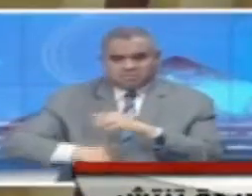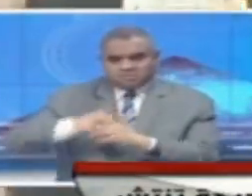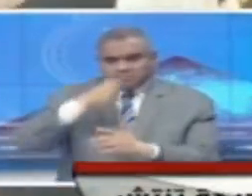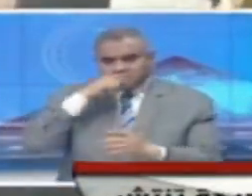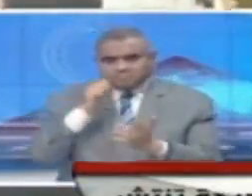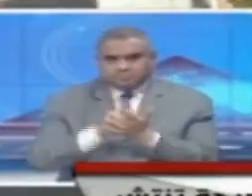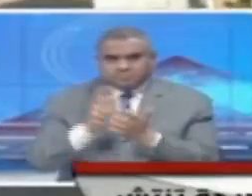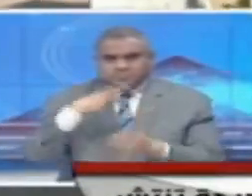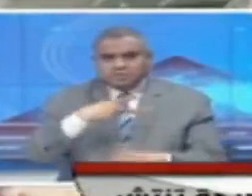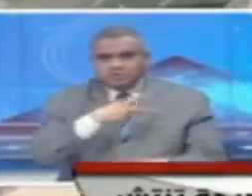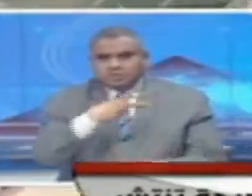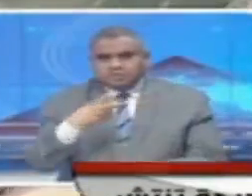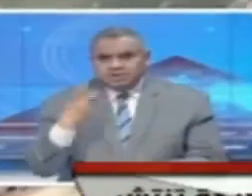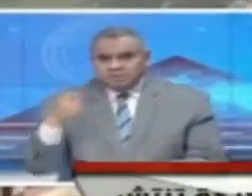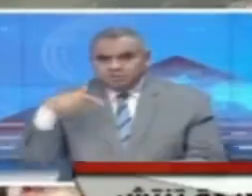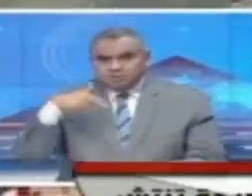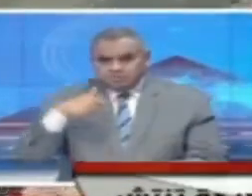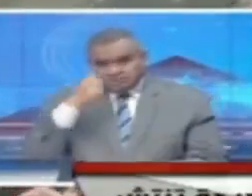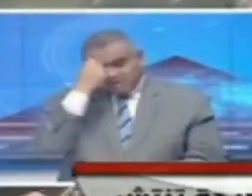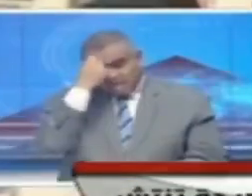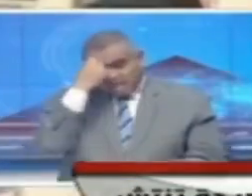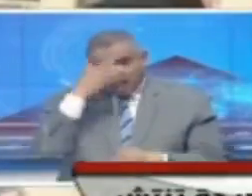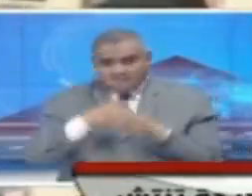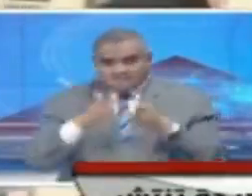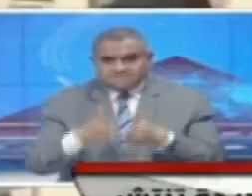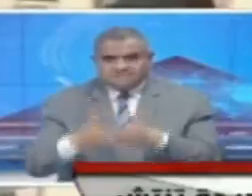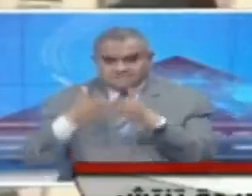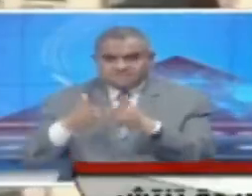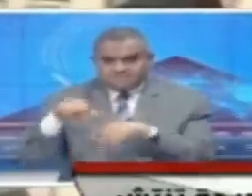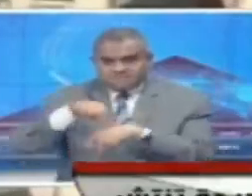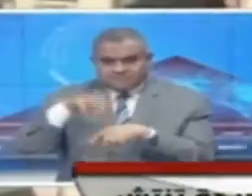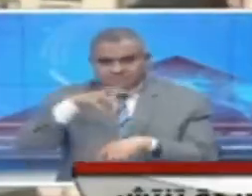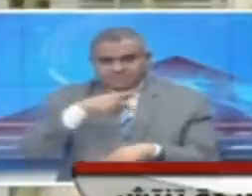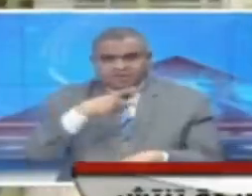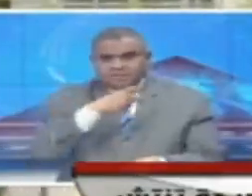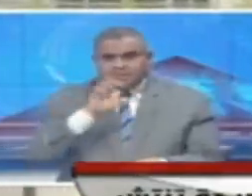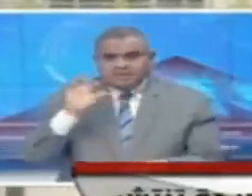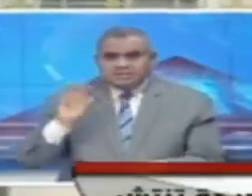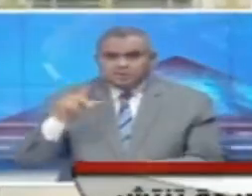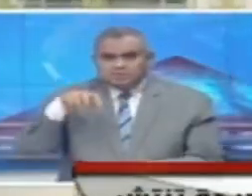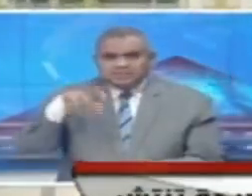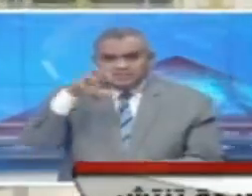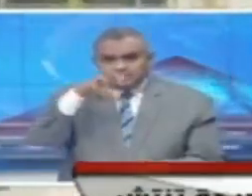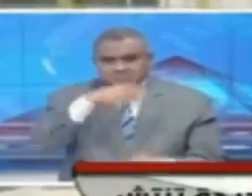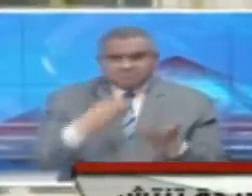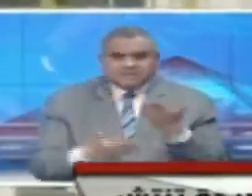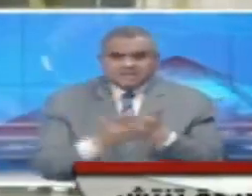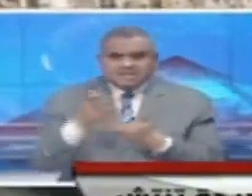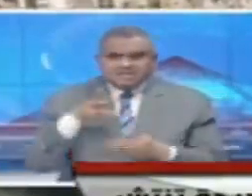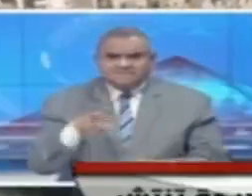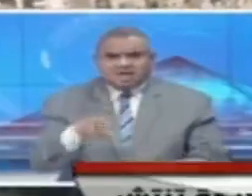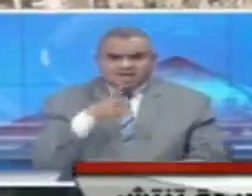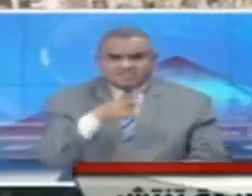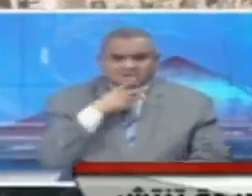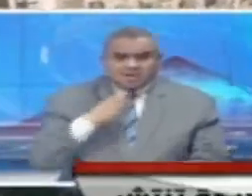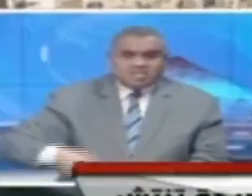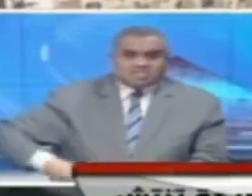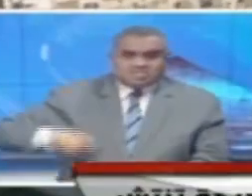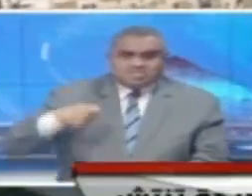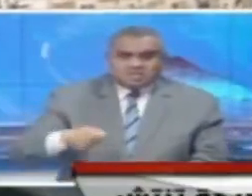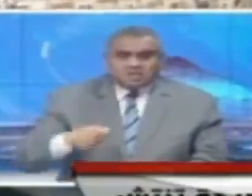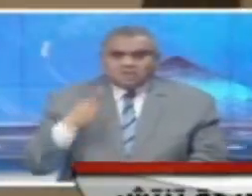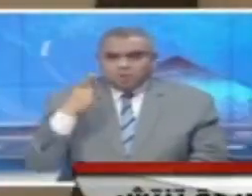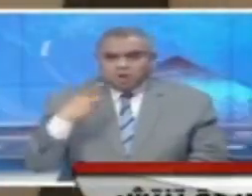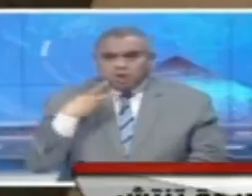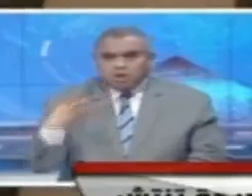تنفيذ 165,000 وحدة سكنية في 298 منطقة تم تطويرها بتكلفة وصلت إلى